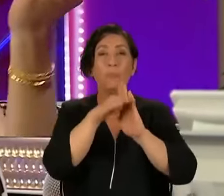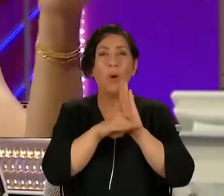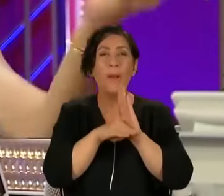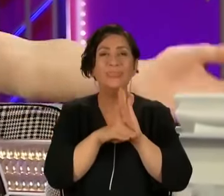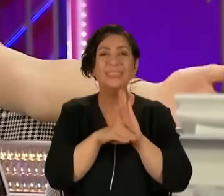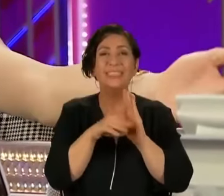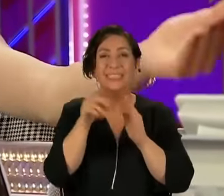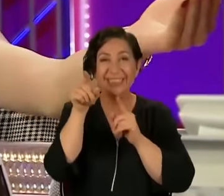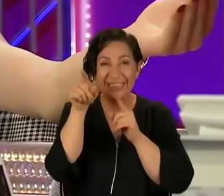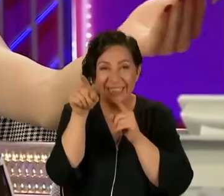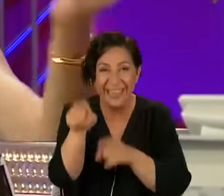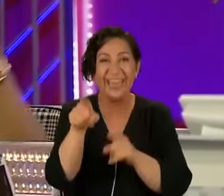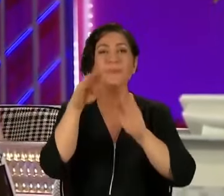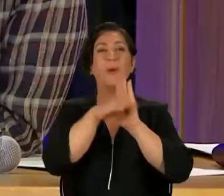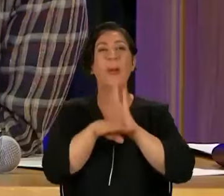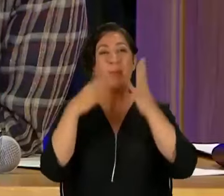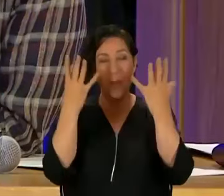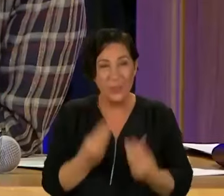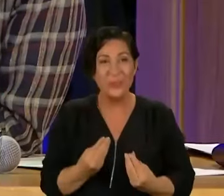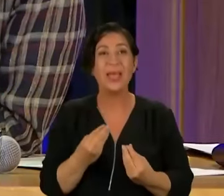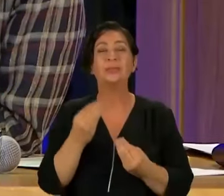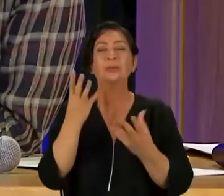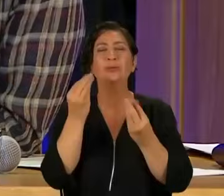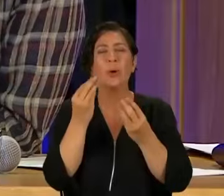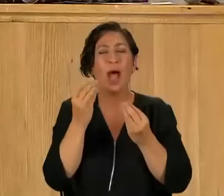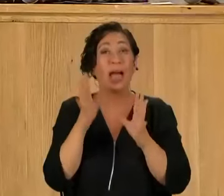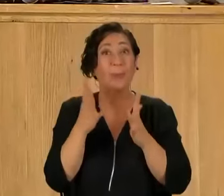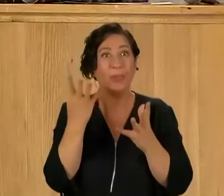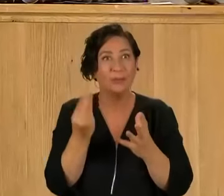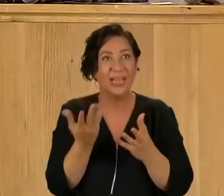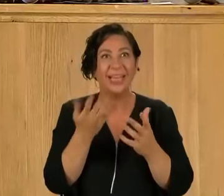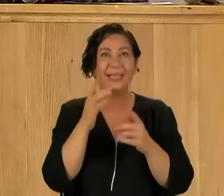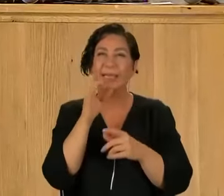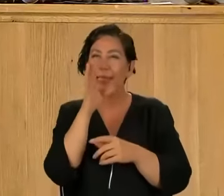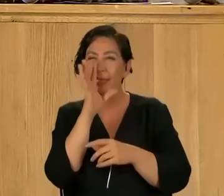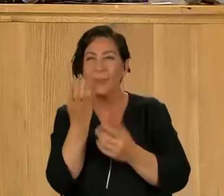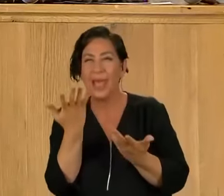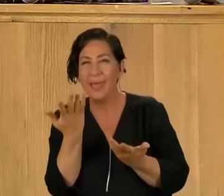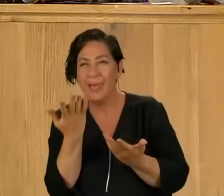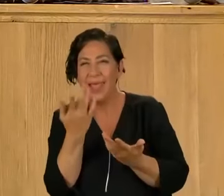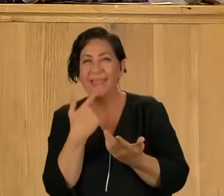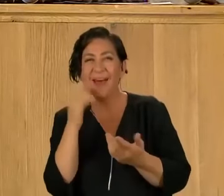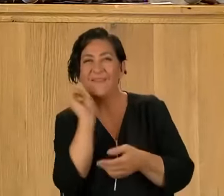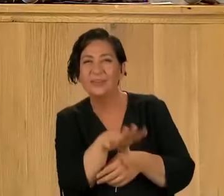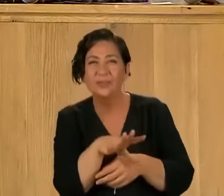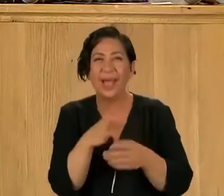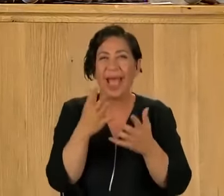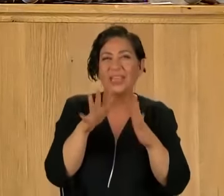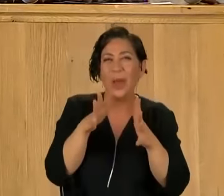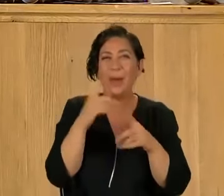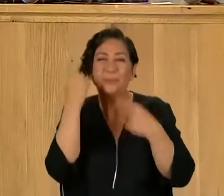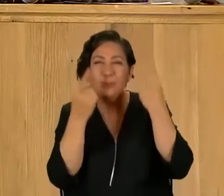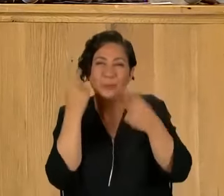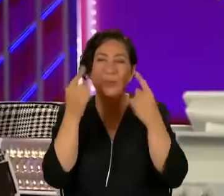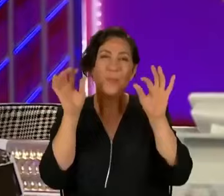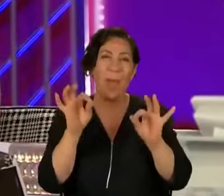programınız, senin programın çıktığında çok böyle acaba ne olacak? Kime yine yani yine kime laf sokacak acaba falan